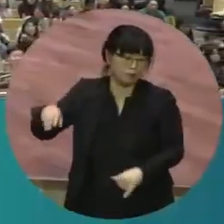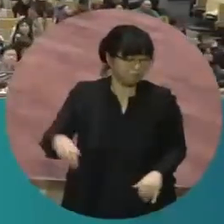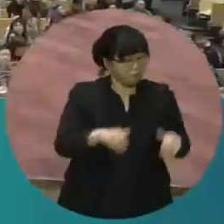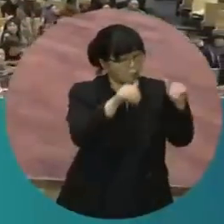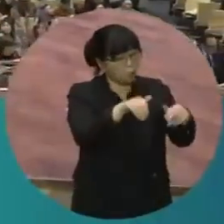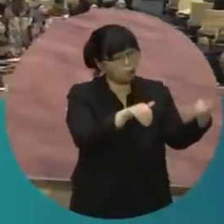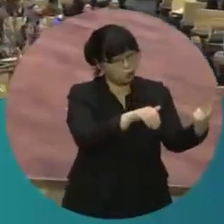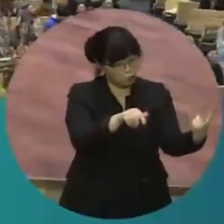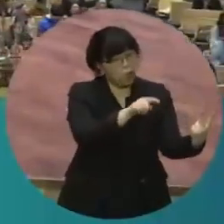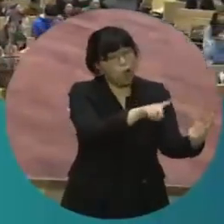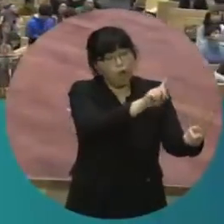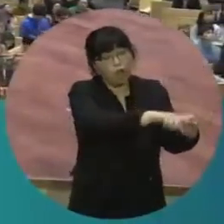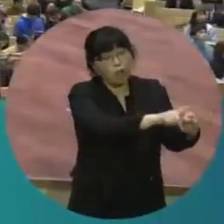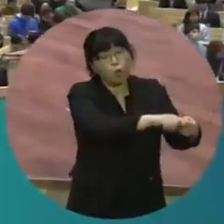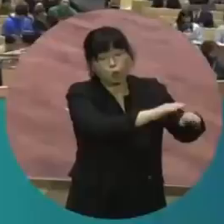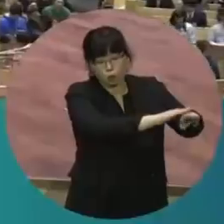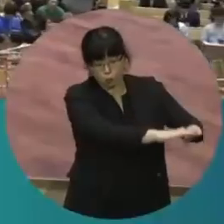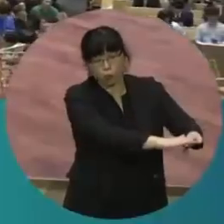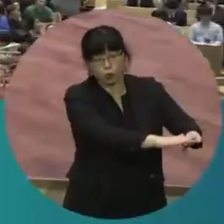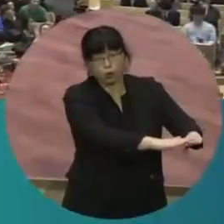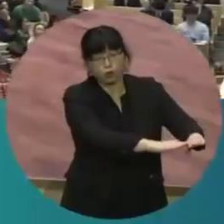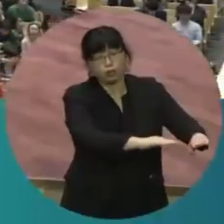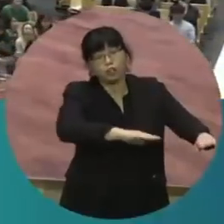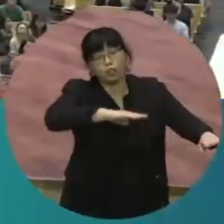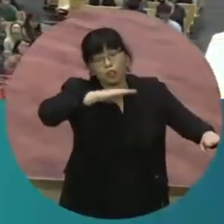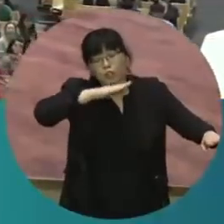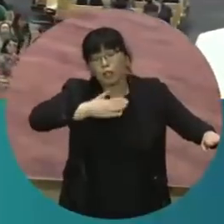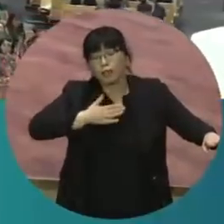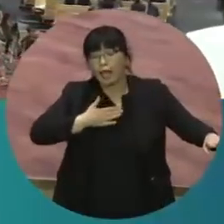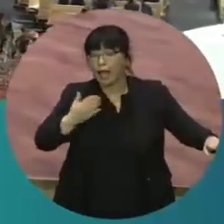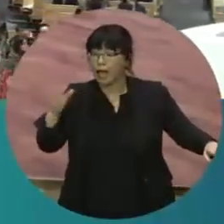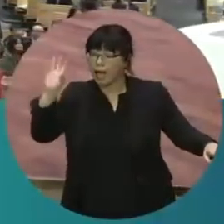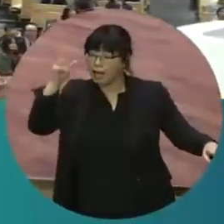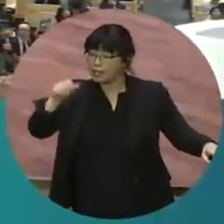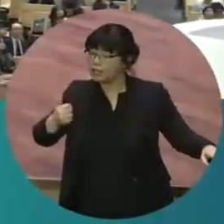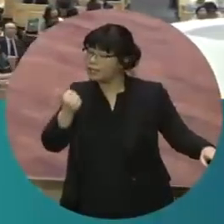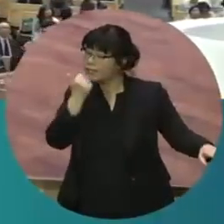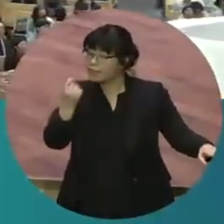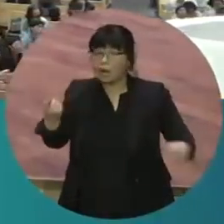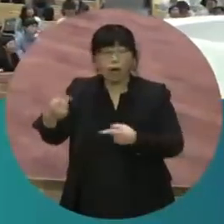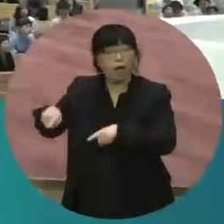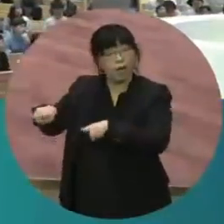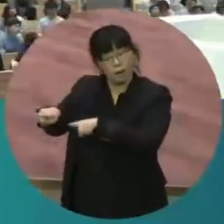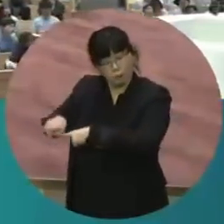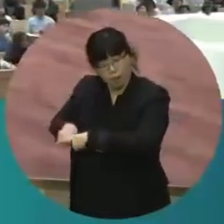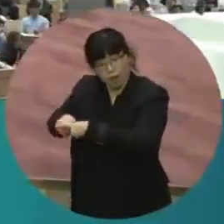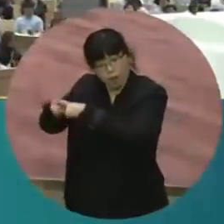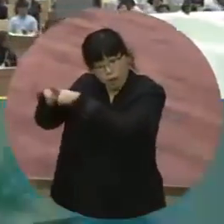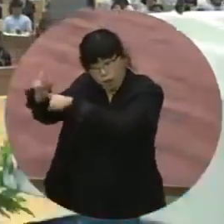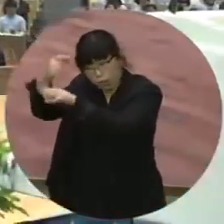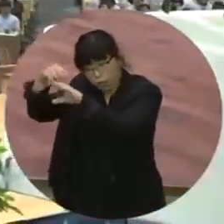기다리라. 내가 아이와 함께 저기 가서 예배하고 우리가 너희에게로 돌아오리라 하고.